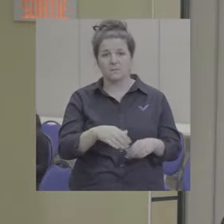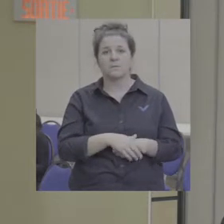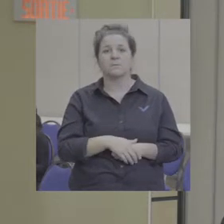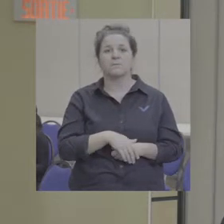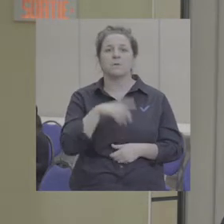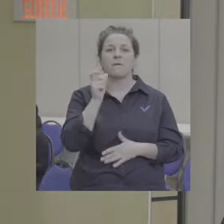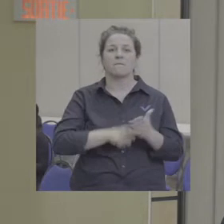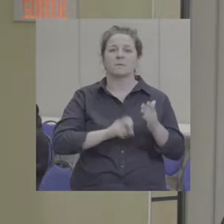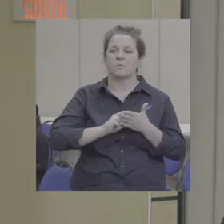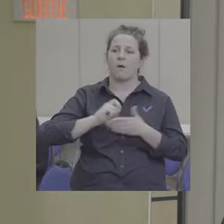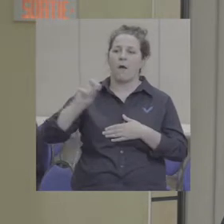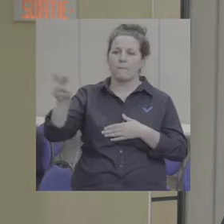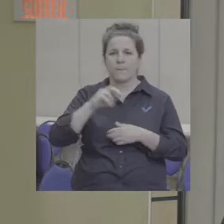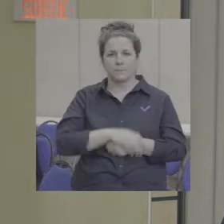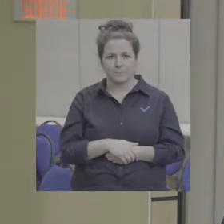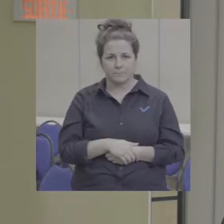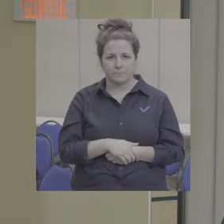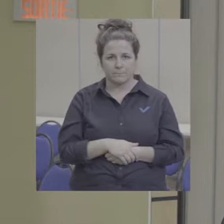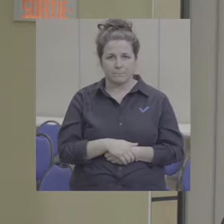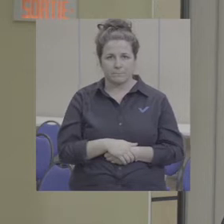j'aurais refilé de la facture.